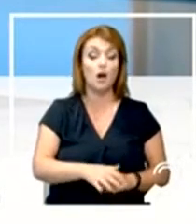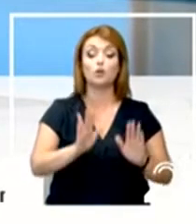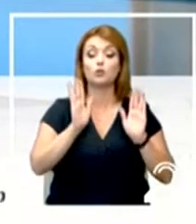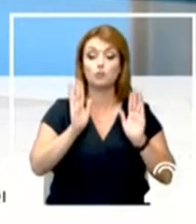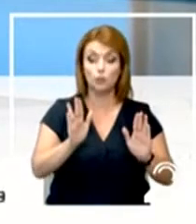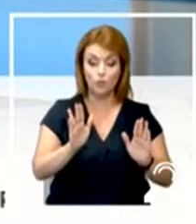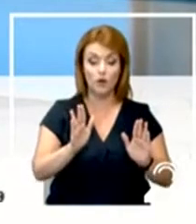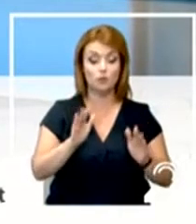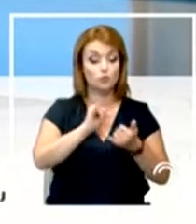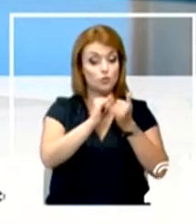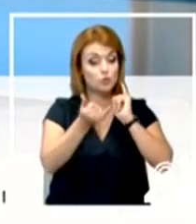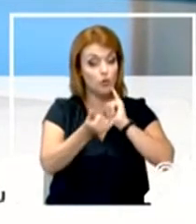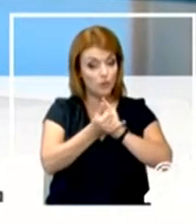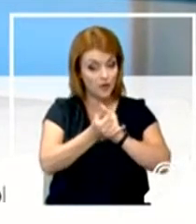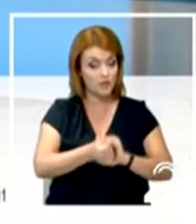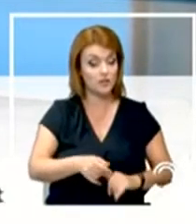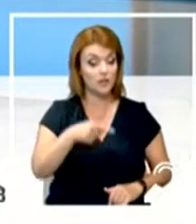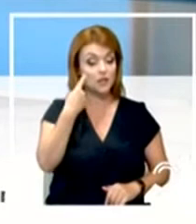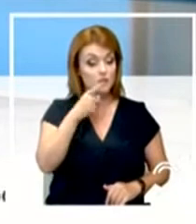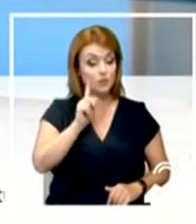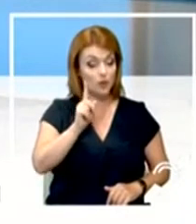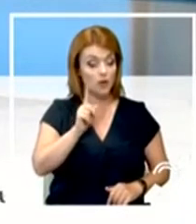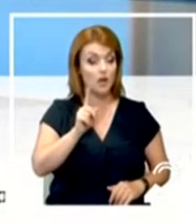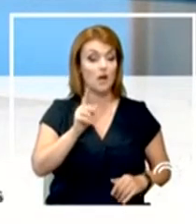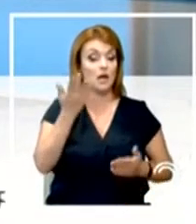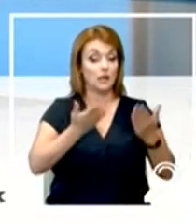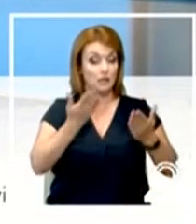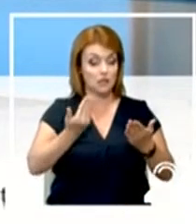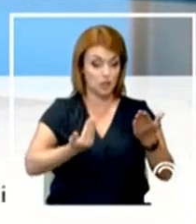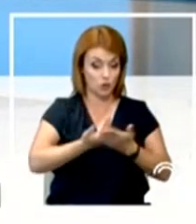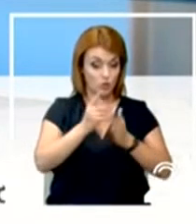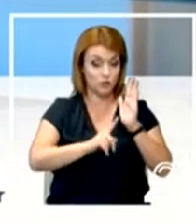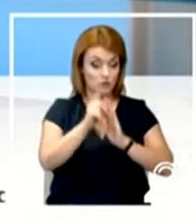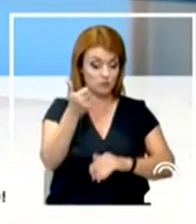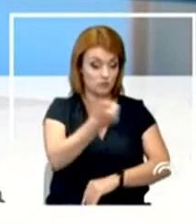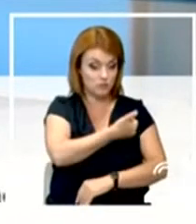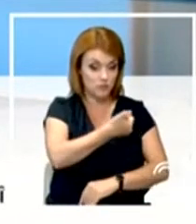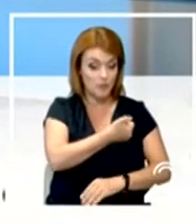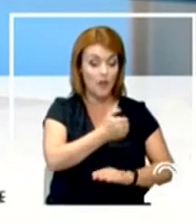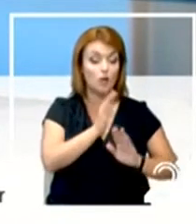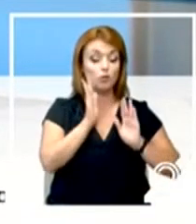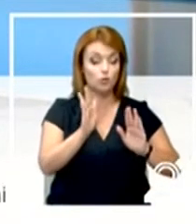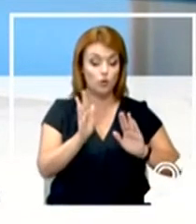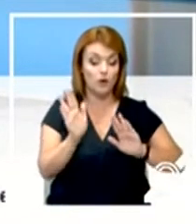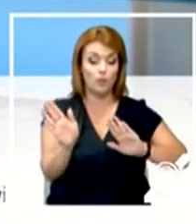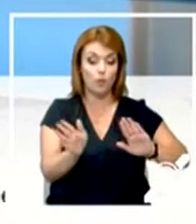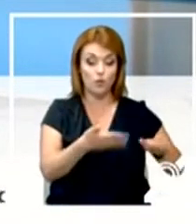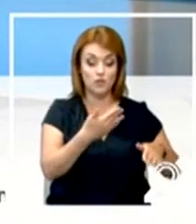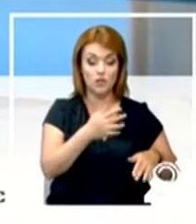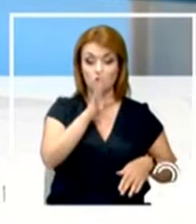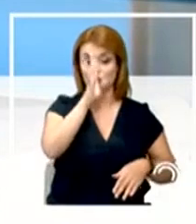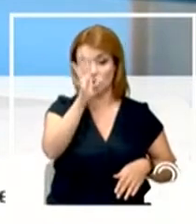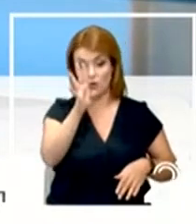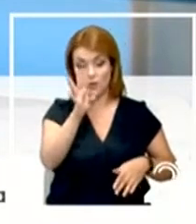în anumite condiții. Ei arată că boosterul suplimentar ar trebui făcut după 4 până la 6 luni de la ultima doză,